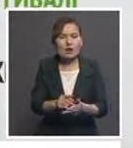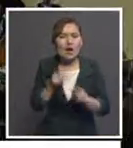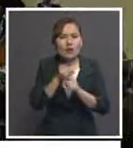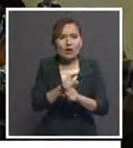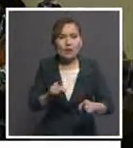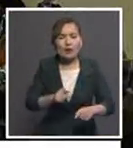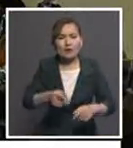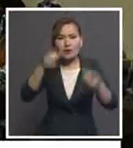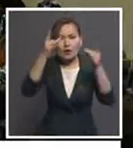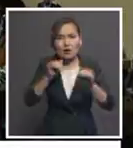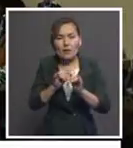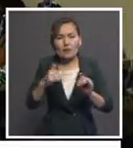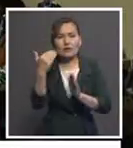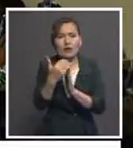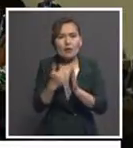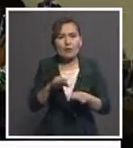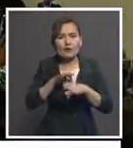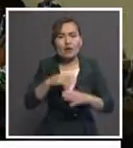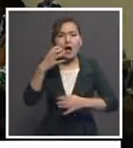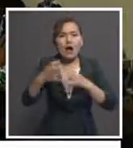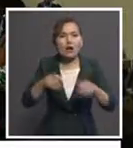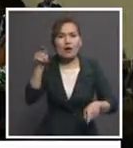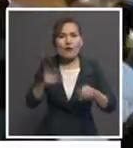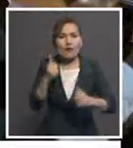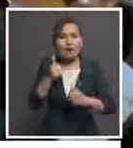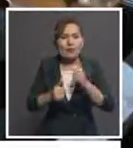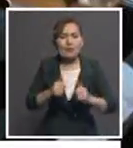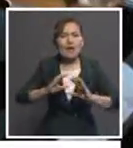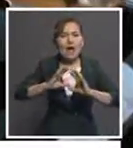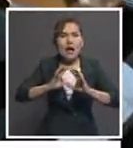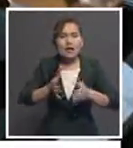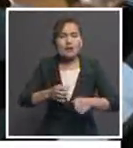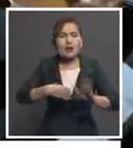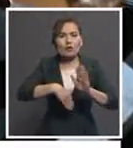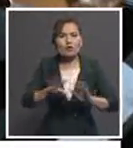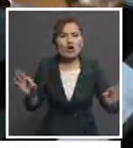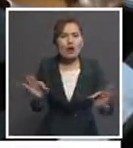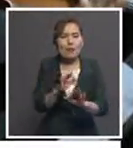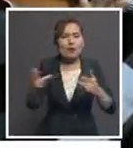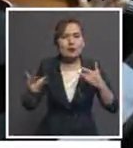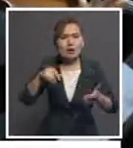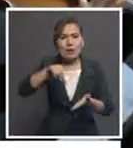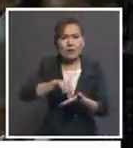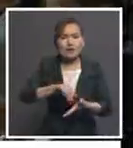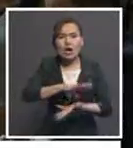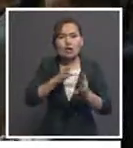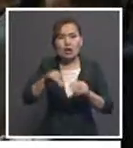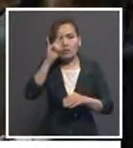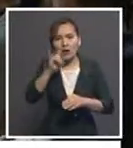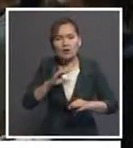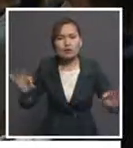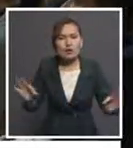рухани жаңғыру бағдарламасы аясында өткен халықаралық фестивальге әлемдегі ең таңдаулы композиторлар мен орындаушылар келген. Жалпы қазақ